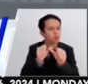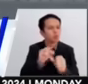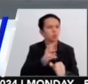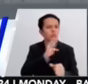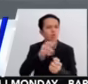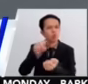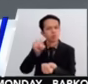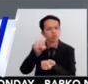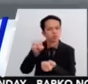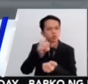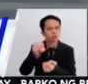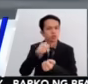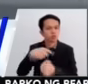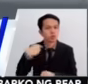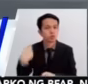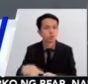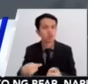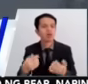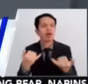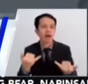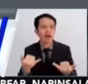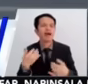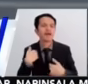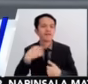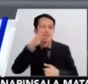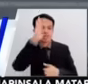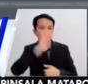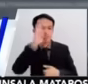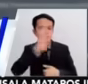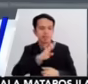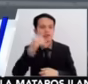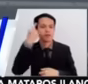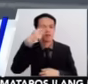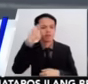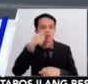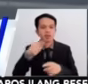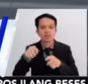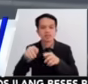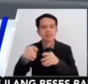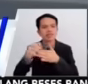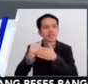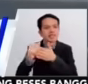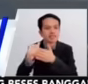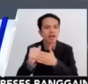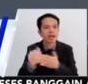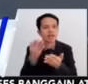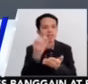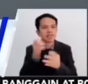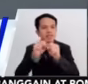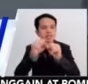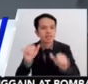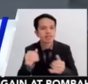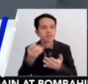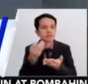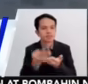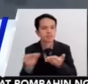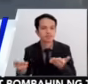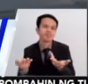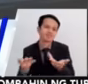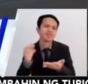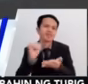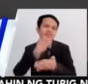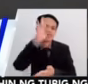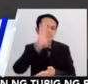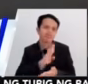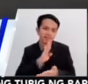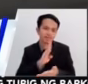China, may mga nasirang navigation at communication equipment dito sa aming barko na pinuntirya nila sa bubong nitong barko kaya matindi